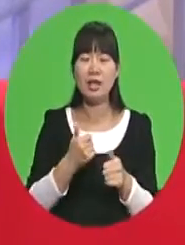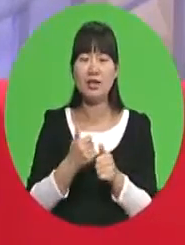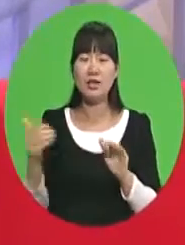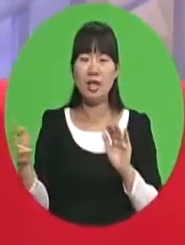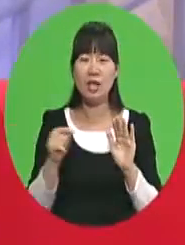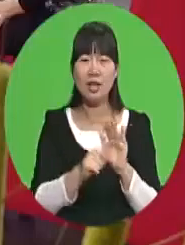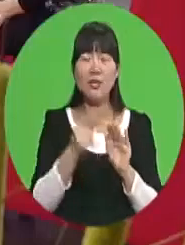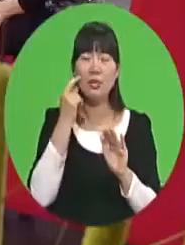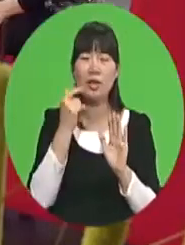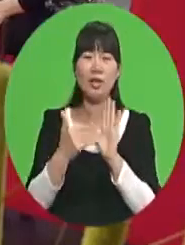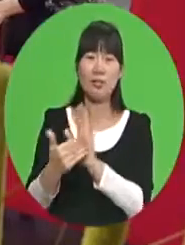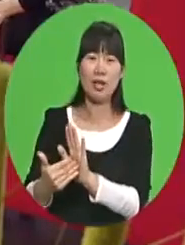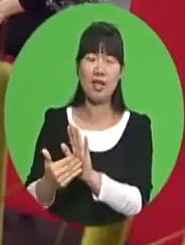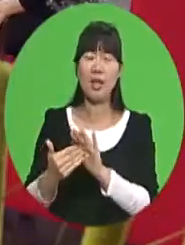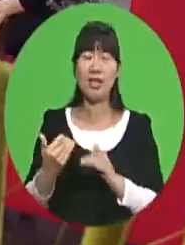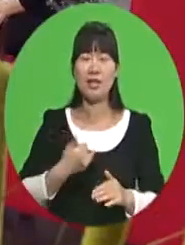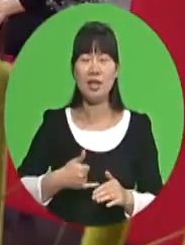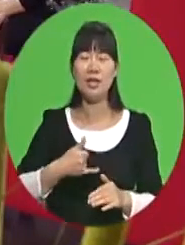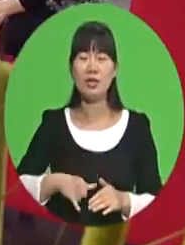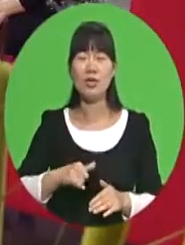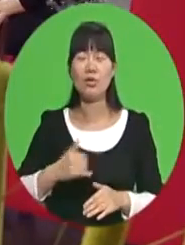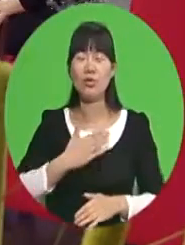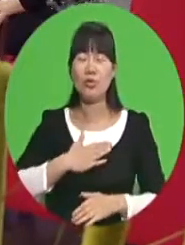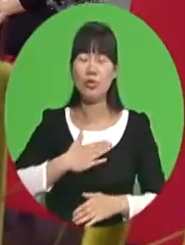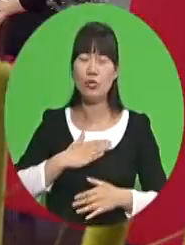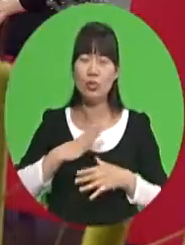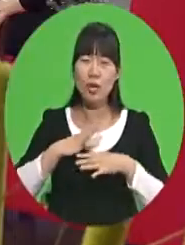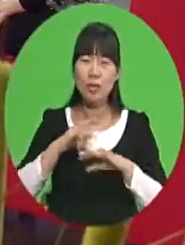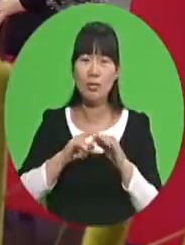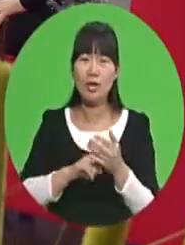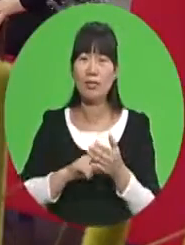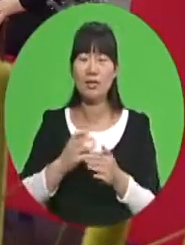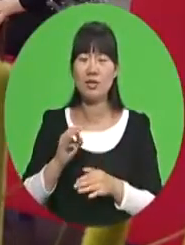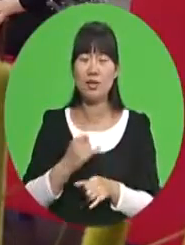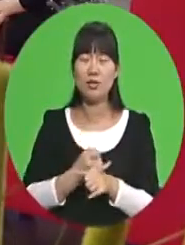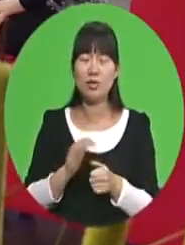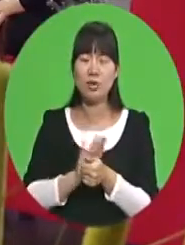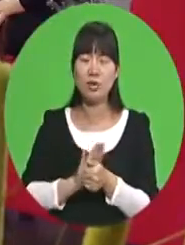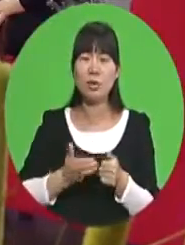들어가게 할게라고 해서 이 아이의 두려워하는 감정 자체를 인정하고 수긍해 주셔야 될 것 같습니다.